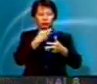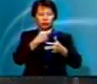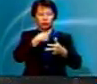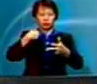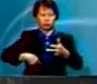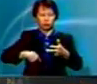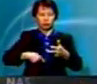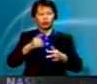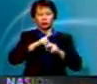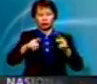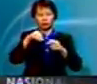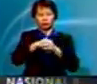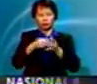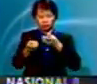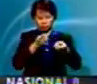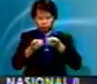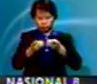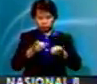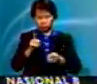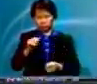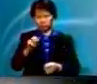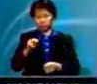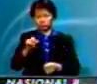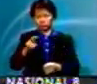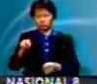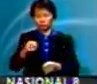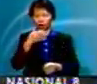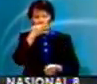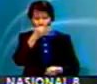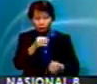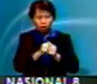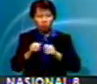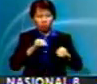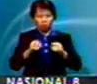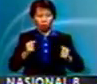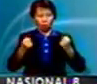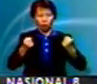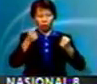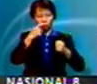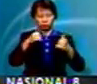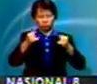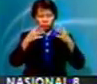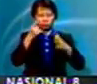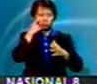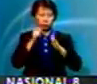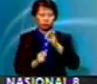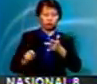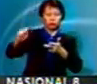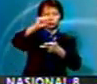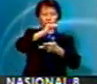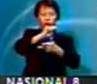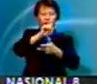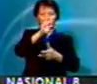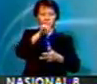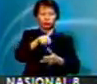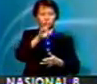Hong. Namun dalam disiplin Nanquan, Tai Xiao Zuan nyata memukau juri dengan gerakan yang mantap untuk meraih mata tertinggi 9.61